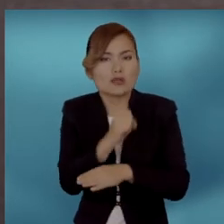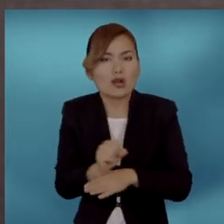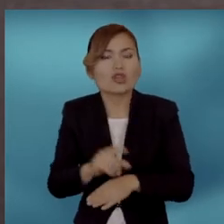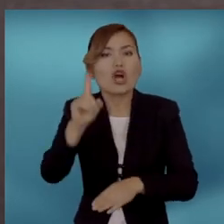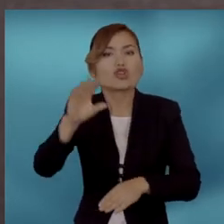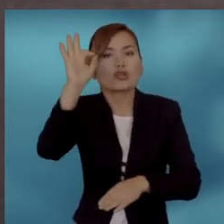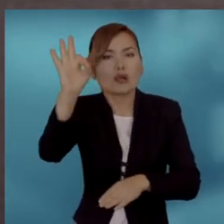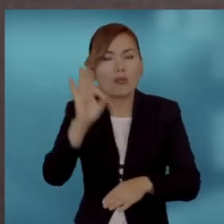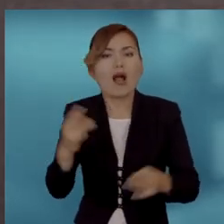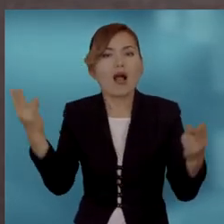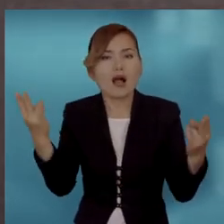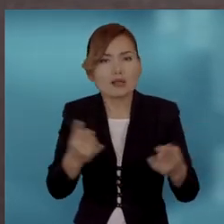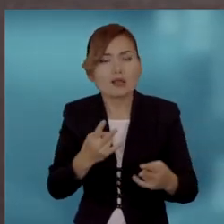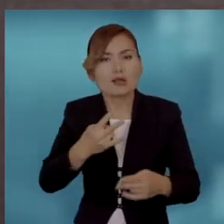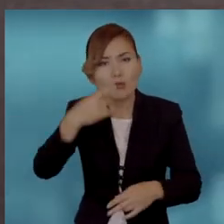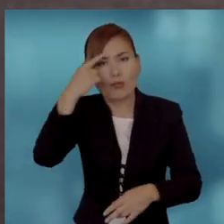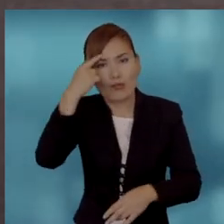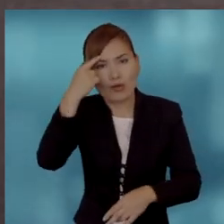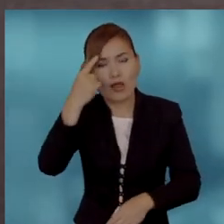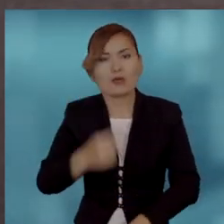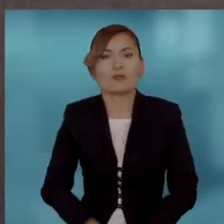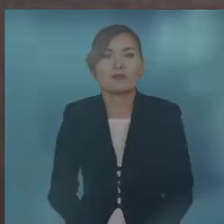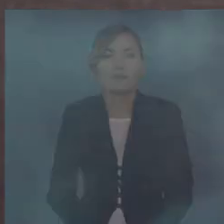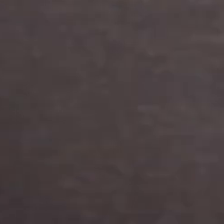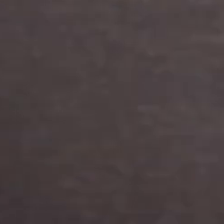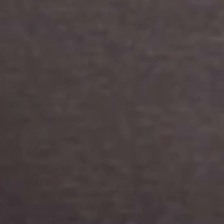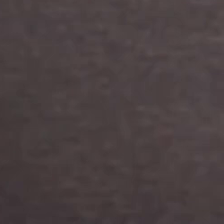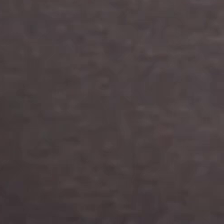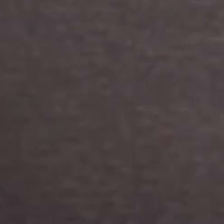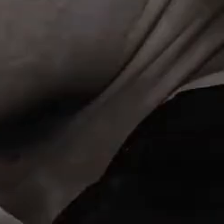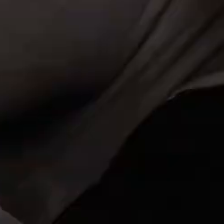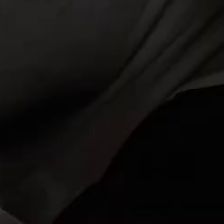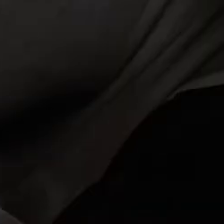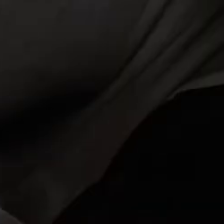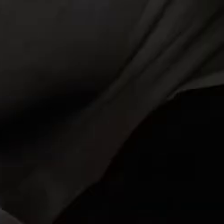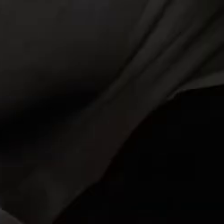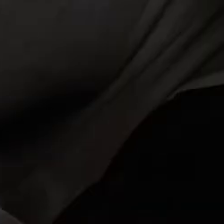таймайтын және жетістікке мүдделі адамға 100% қажет болады деп ойлаймын.